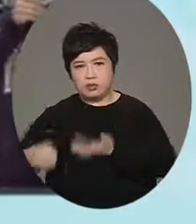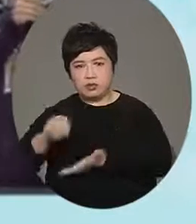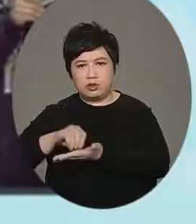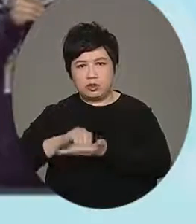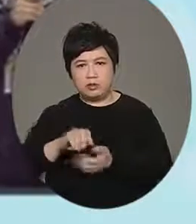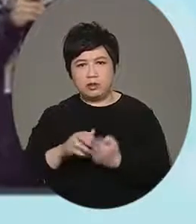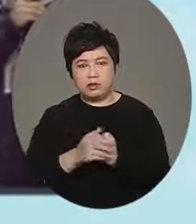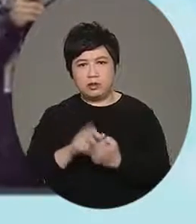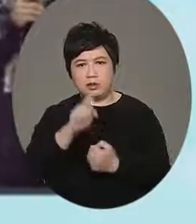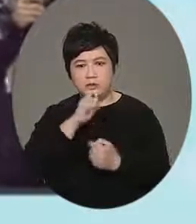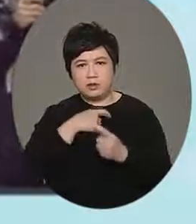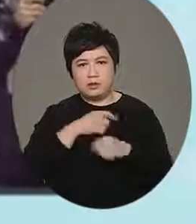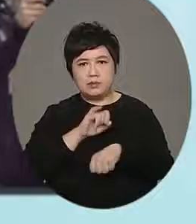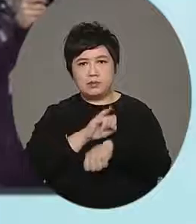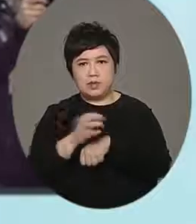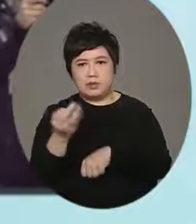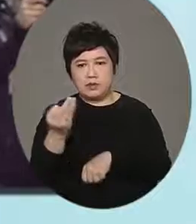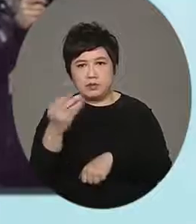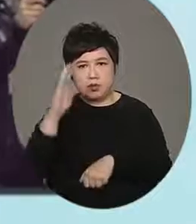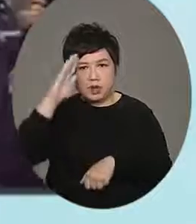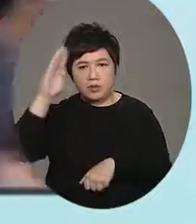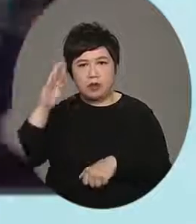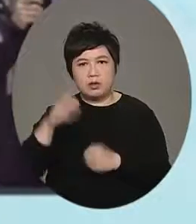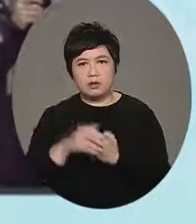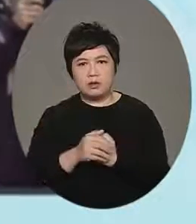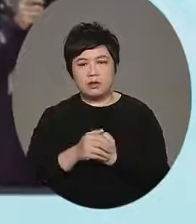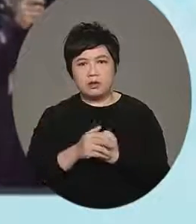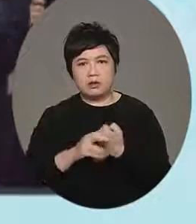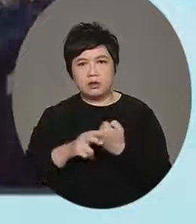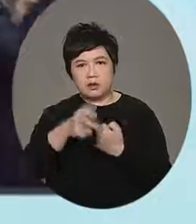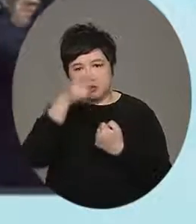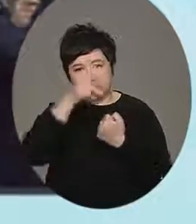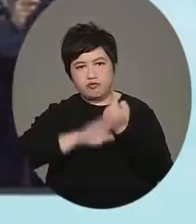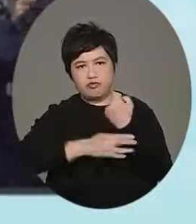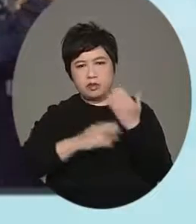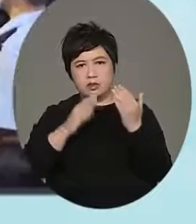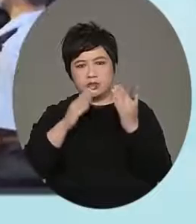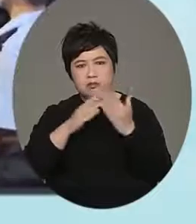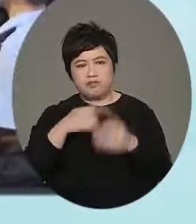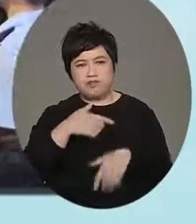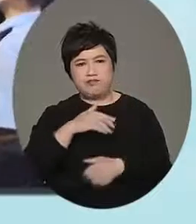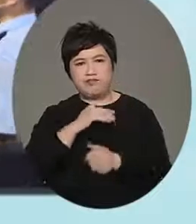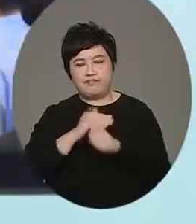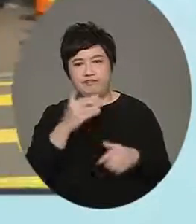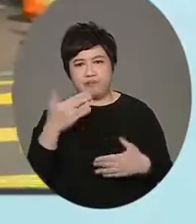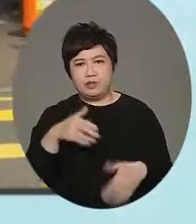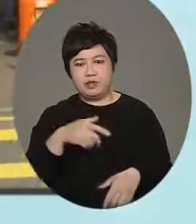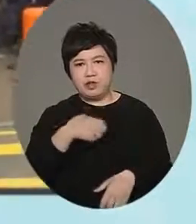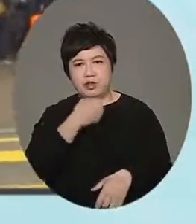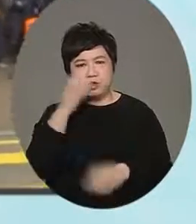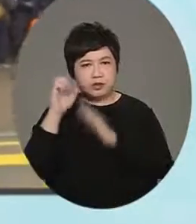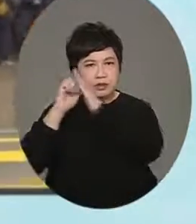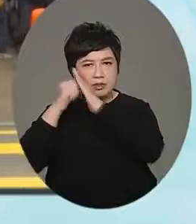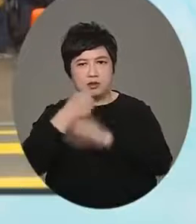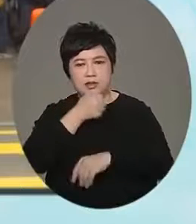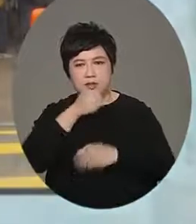佢哋有30秒嘅希望，律政司就咁一刀掃落去。 香港電台記者邱家